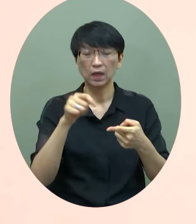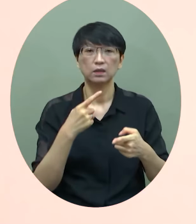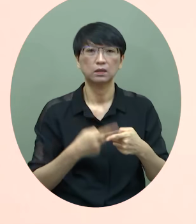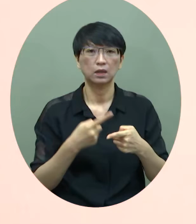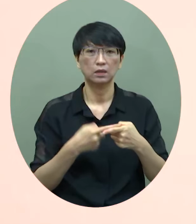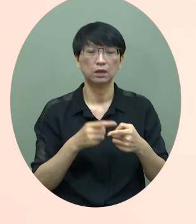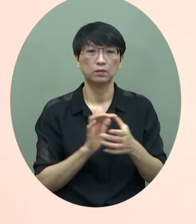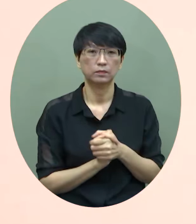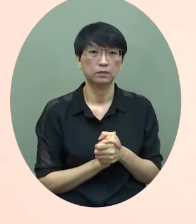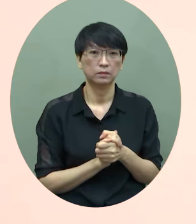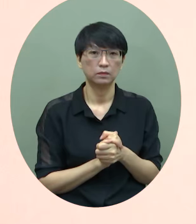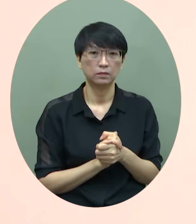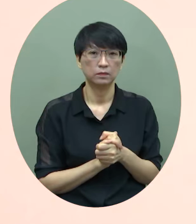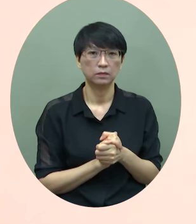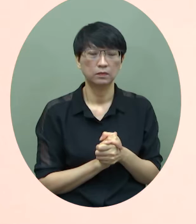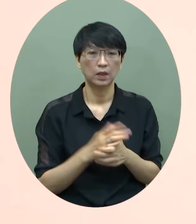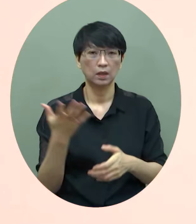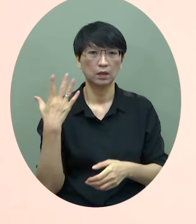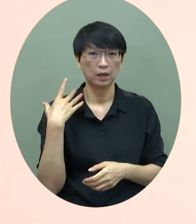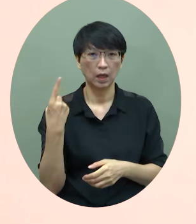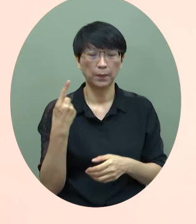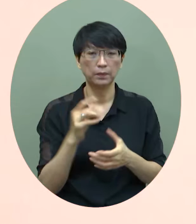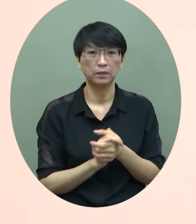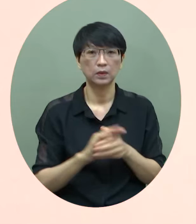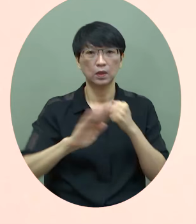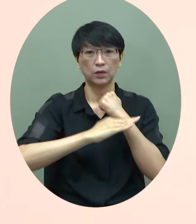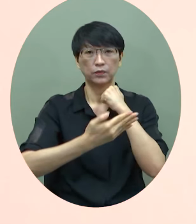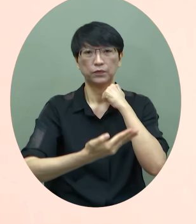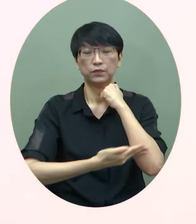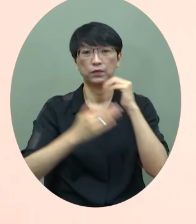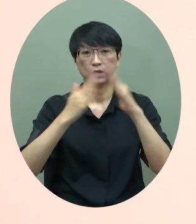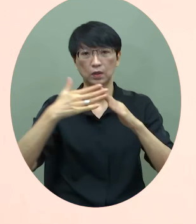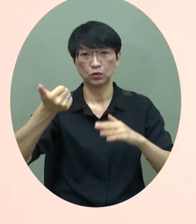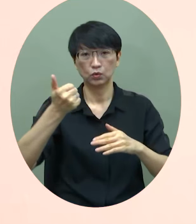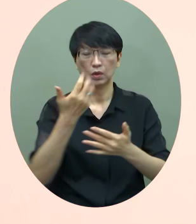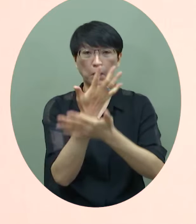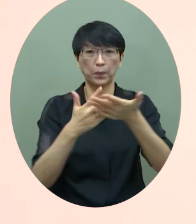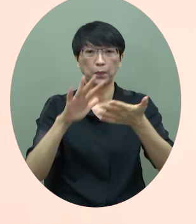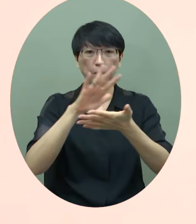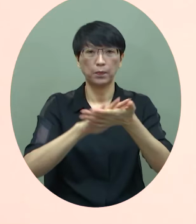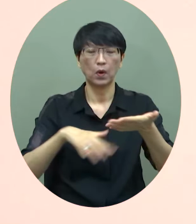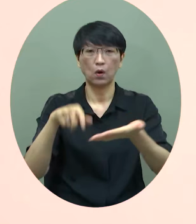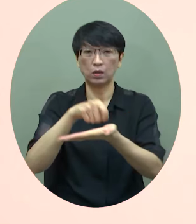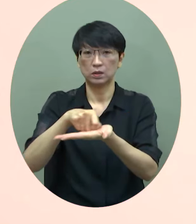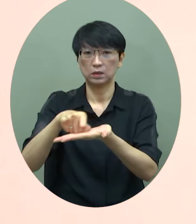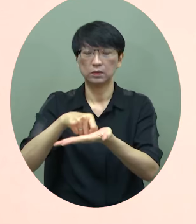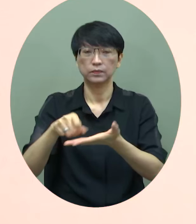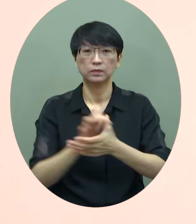對方的